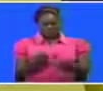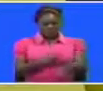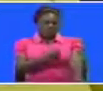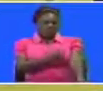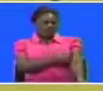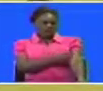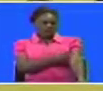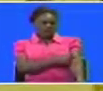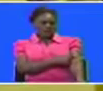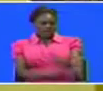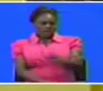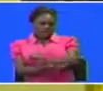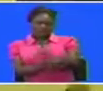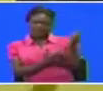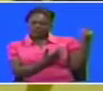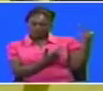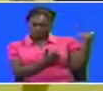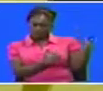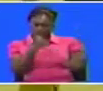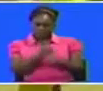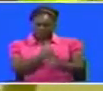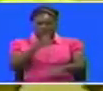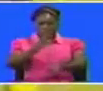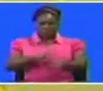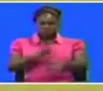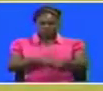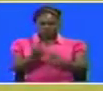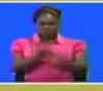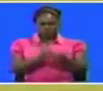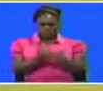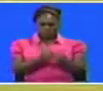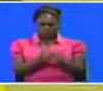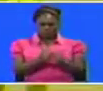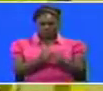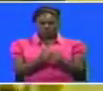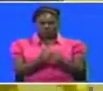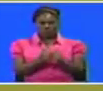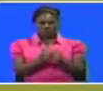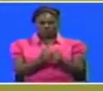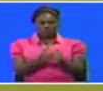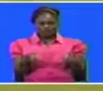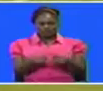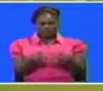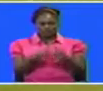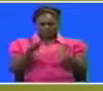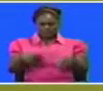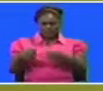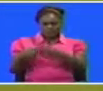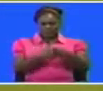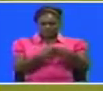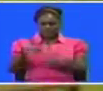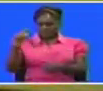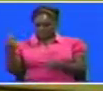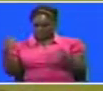Ghana, ameeleza matumaini yake ni kufanya vema katika kinyang'anyiro cha klabu bingwa Afrika. Hii ni kando ya kuzipa changamoto timu za